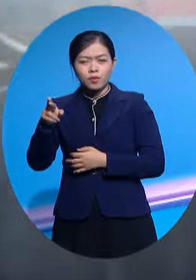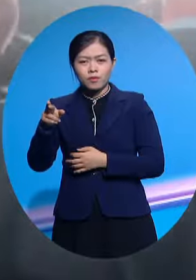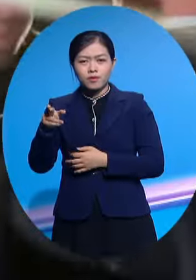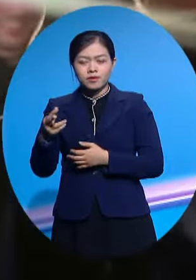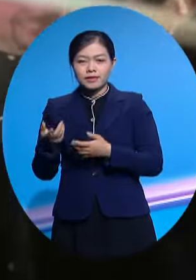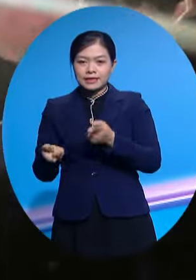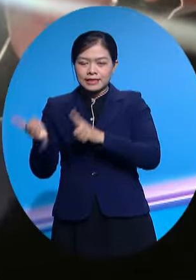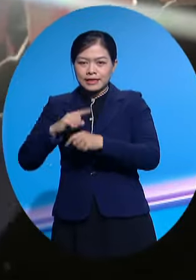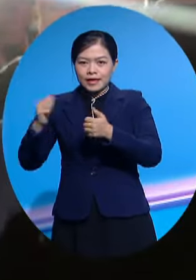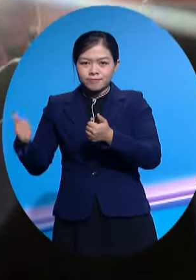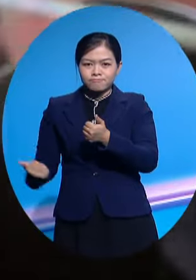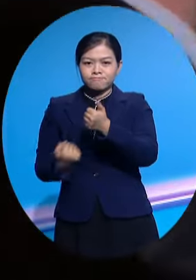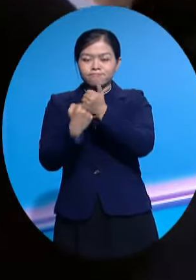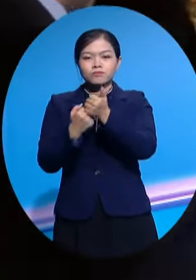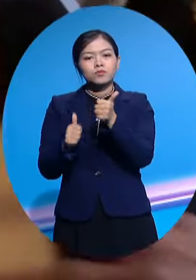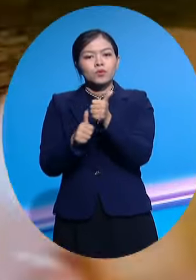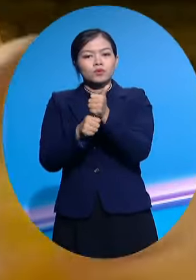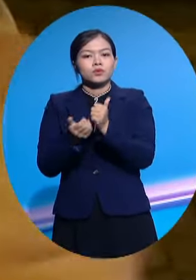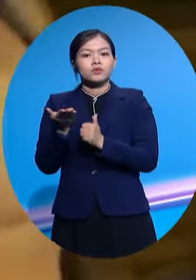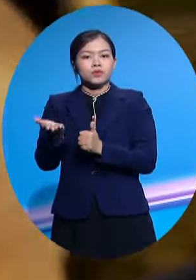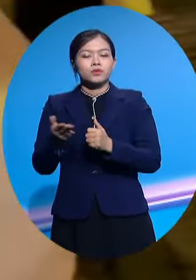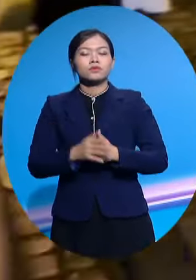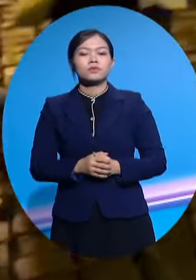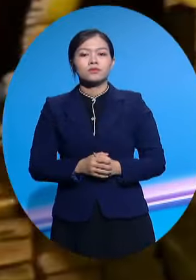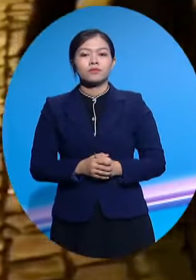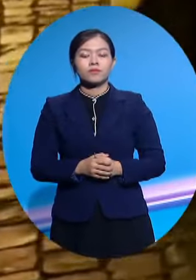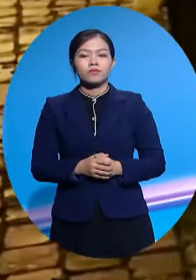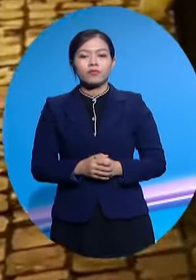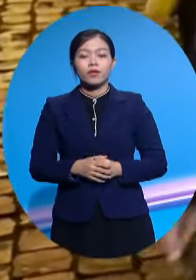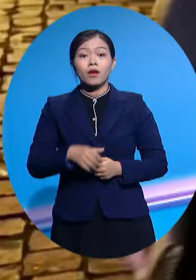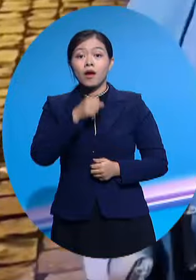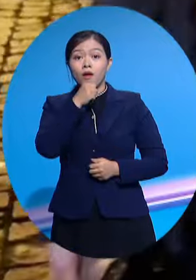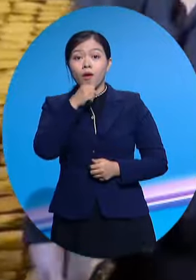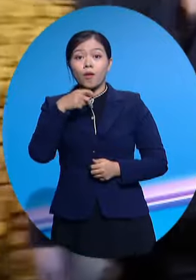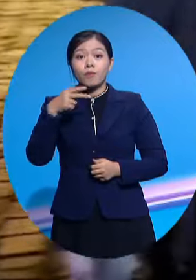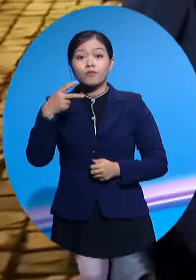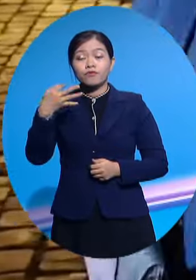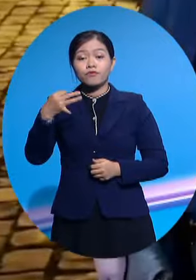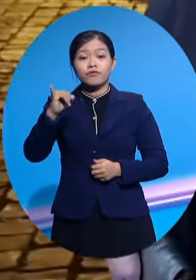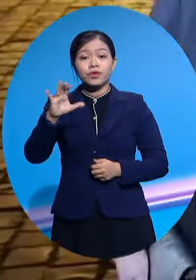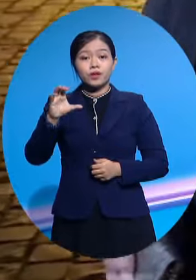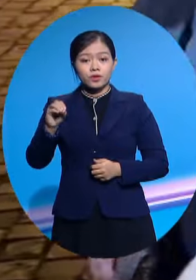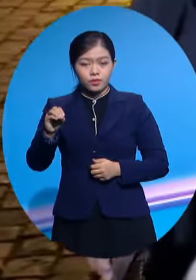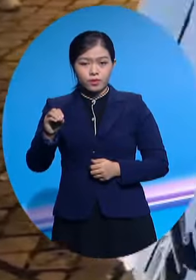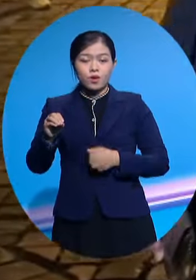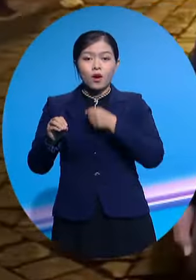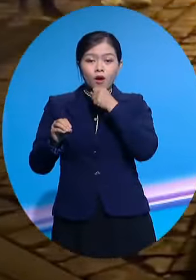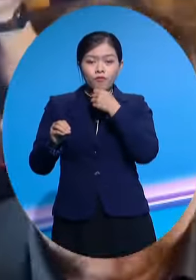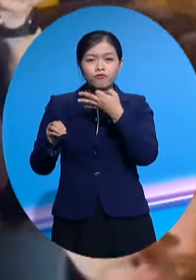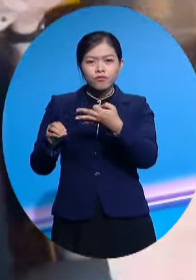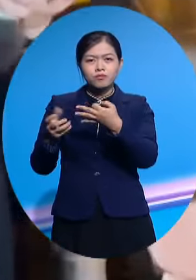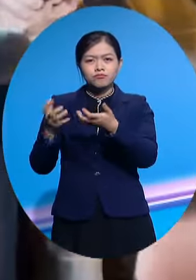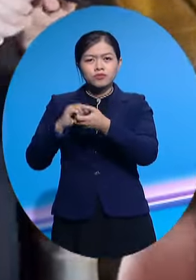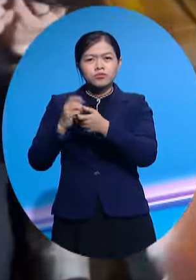pháp cải cách luật hình sự và truyền thông. Liên minh đa đảng của ông Fico, bao gồm một đảng do ông Peter Pellegrini đứng đầu,